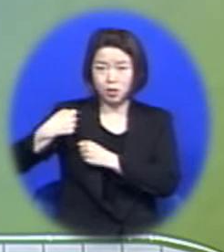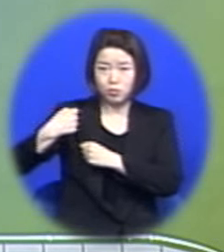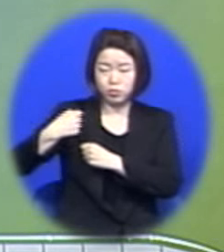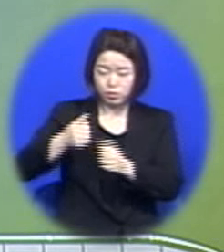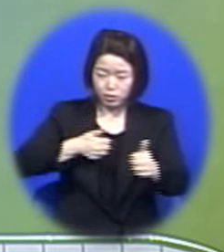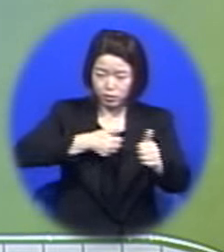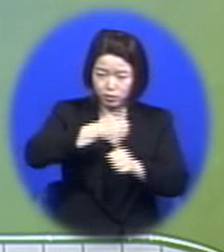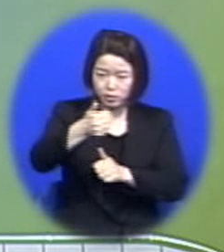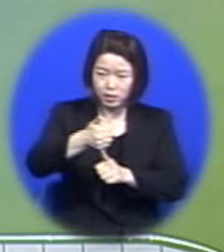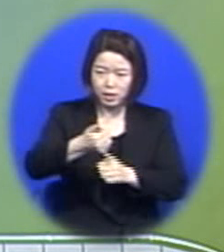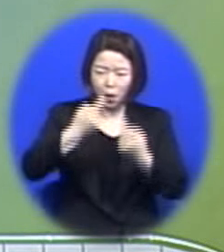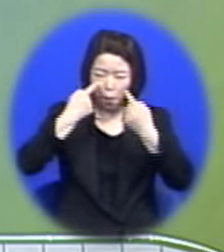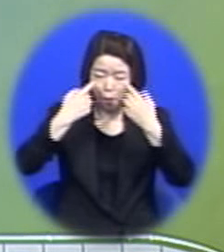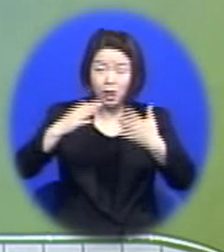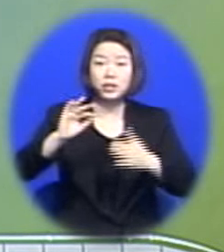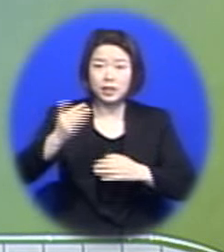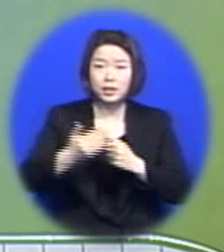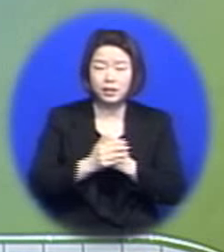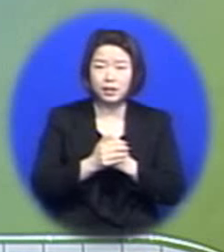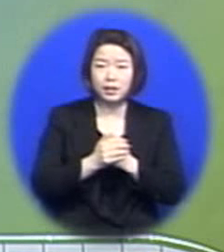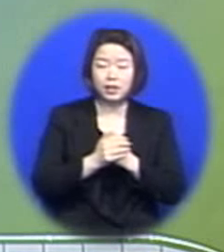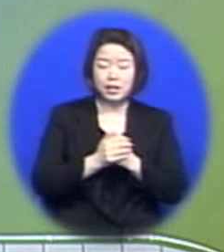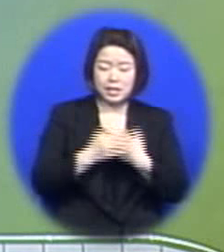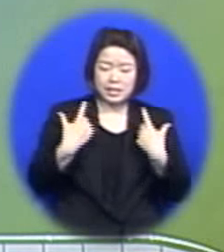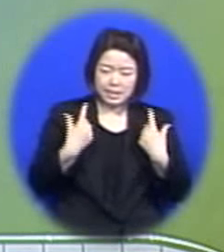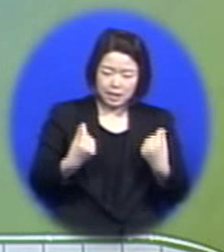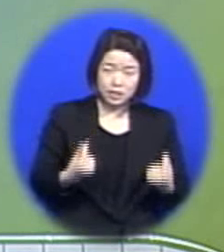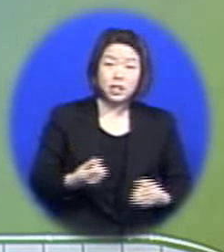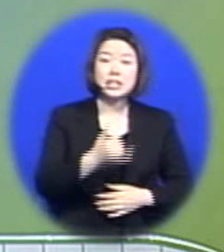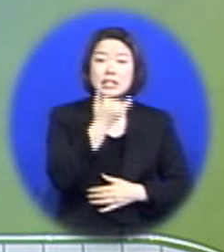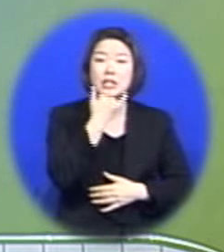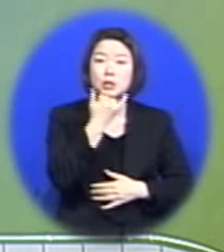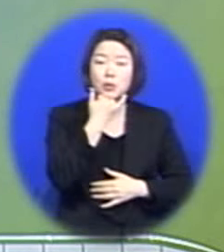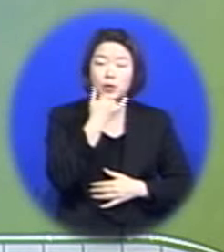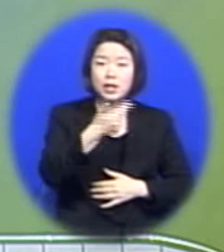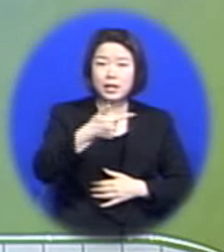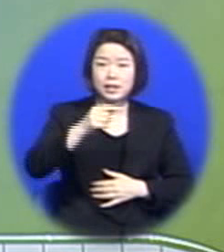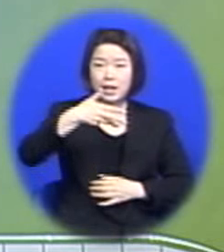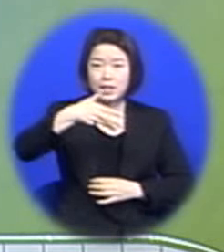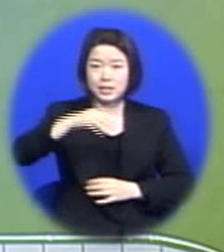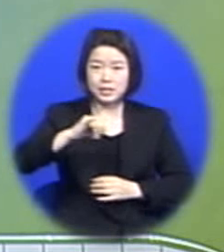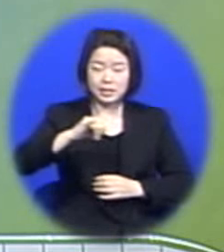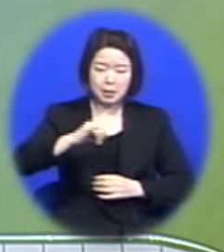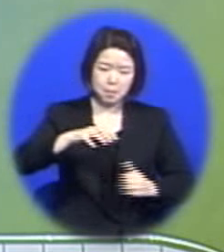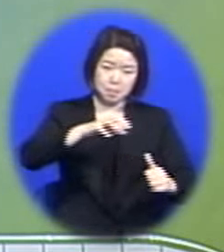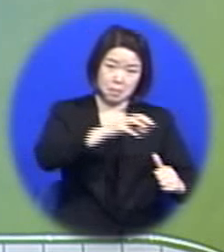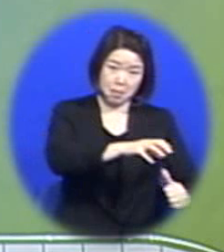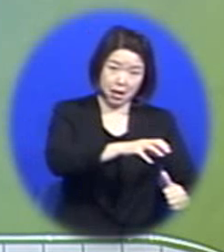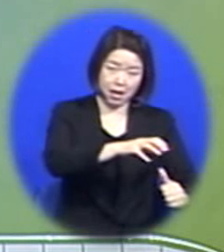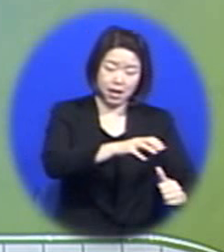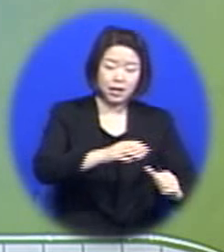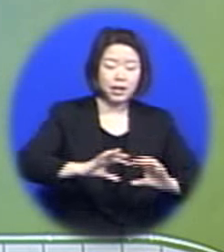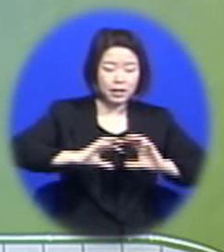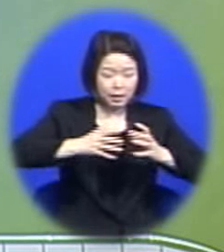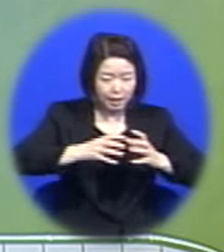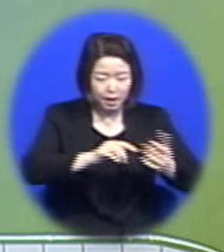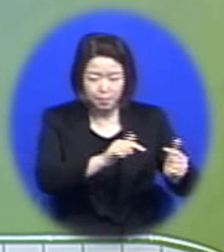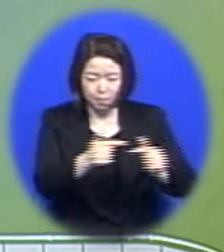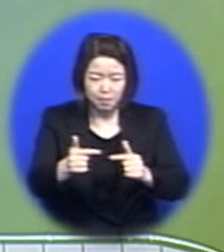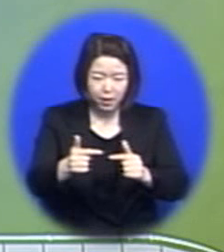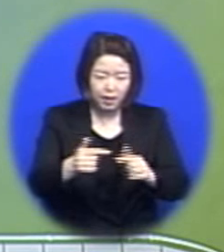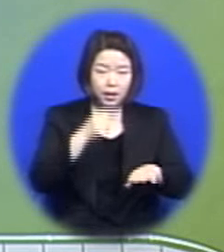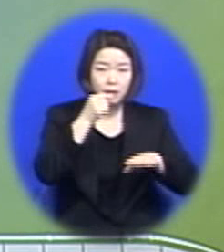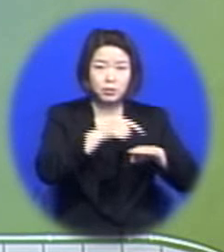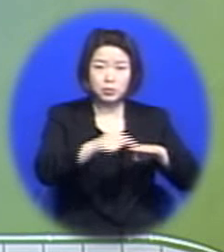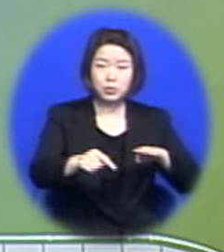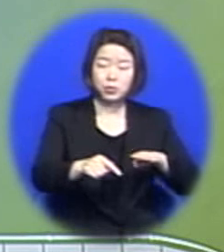됩니다. 여전히 독일 나치의 점령 아래에 있었던 그 많은 나라와 민족들이